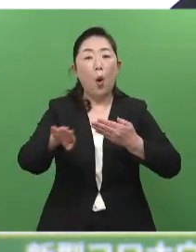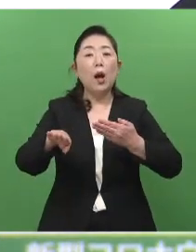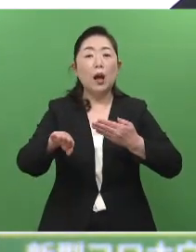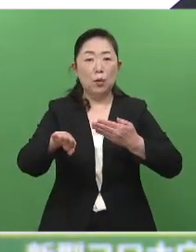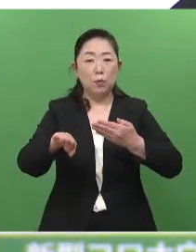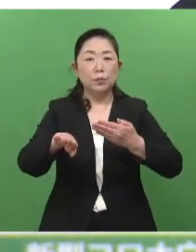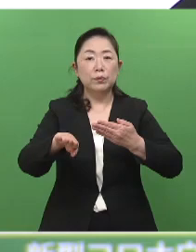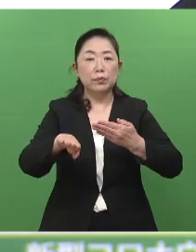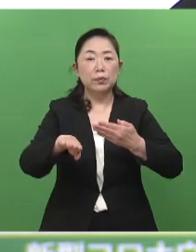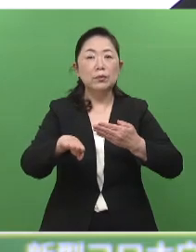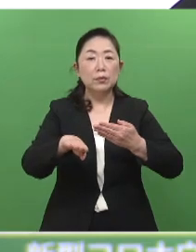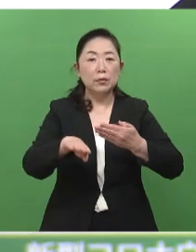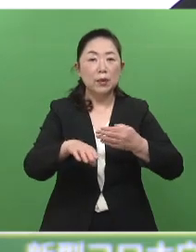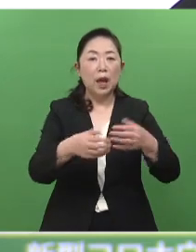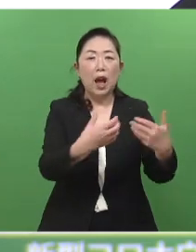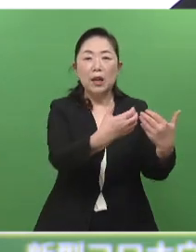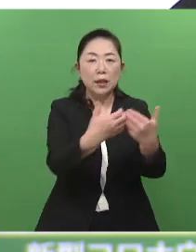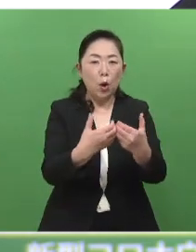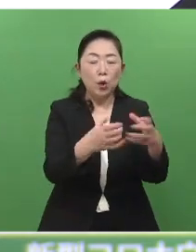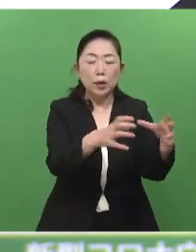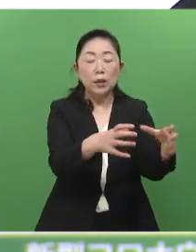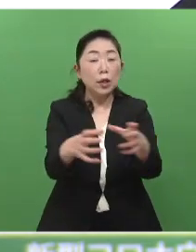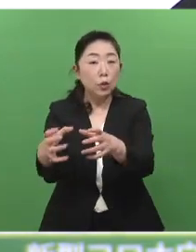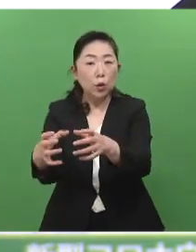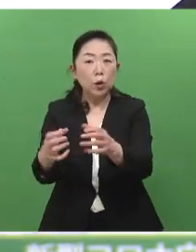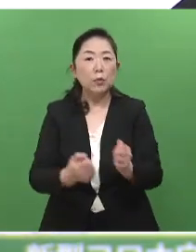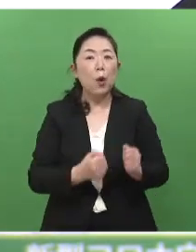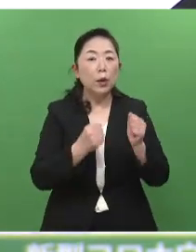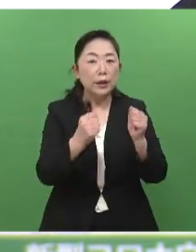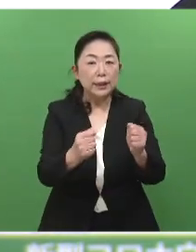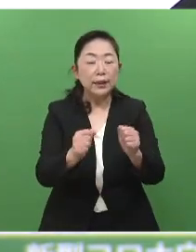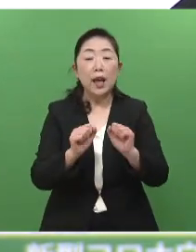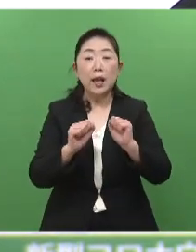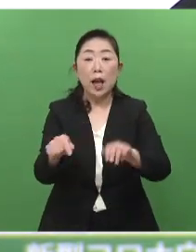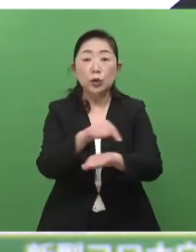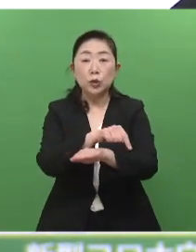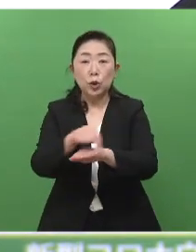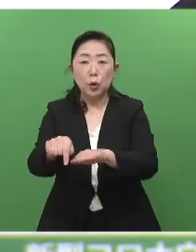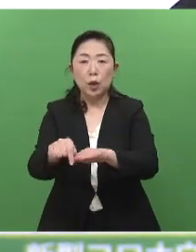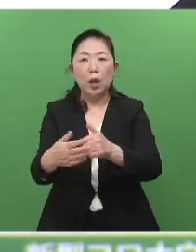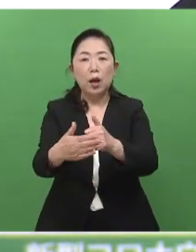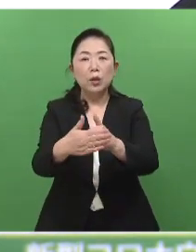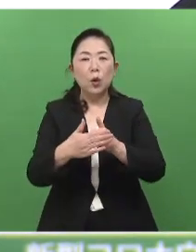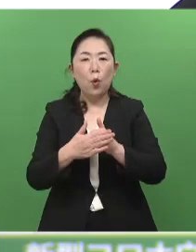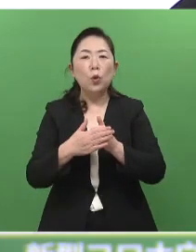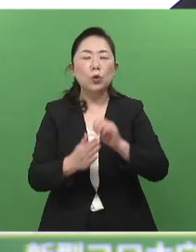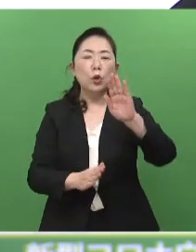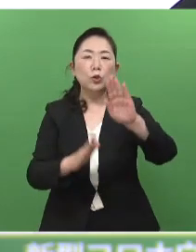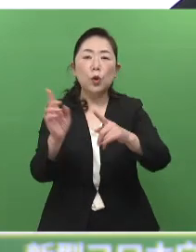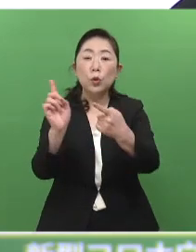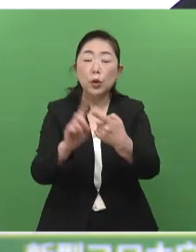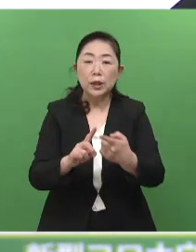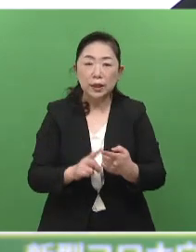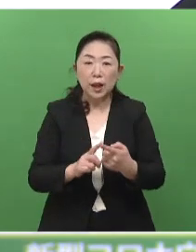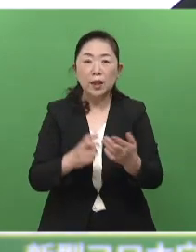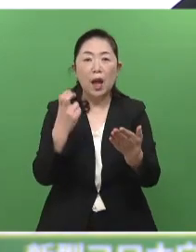おいても実施をすることにいたしております。ご協力の状況以下で法に基づく要請、そし